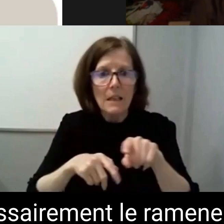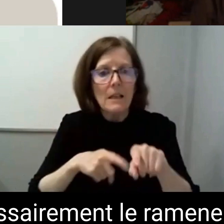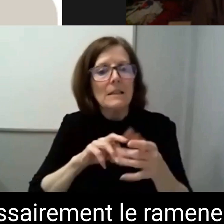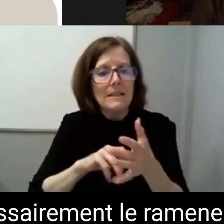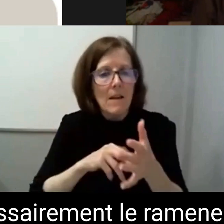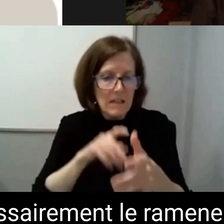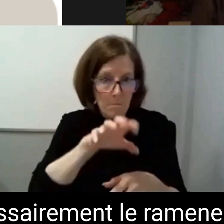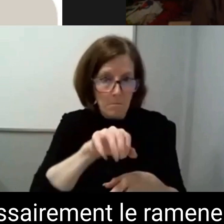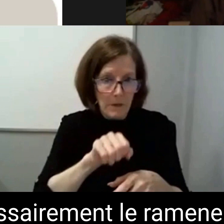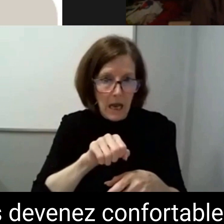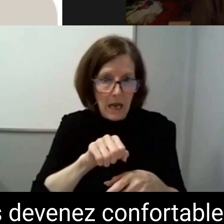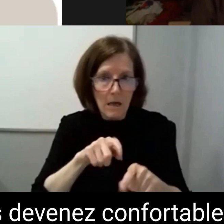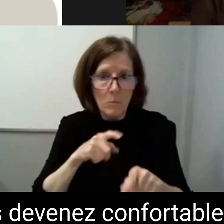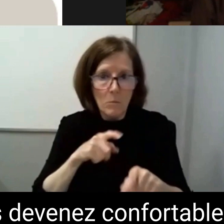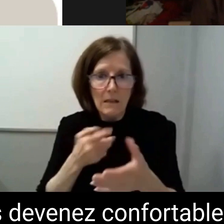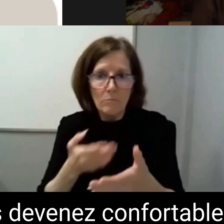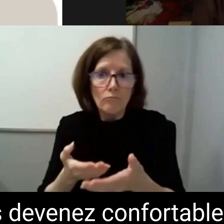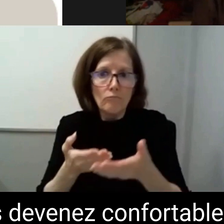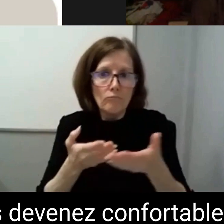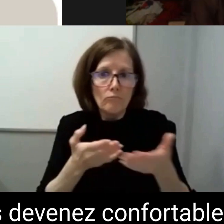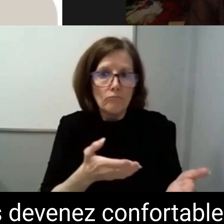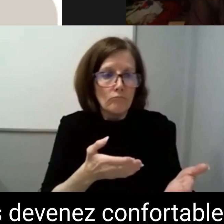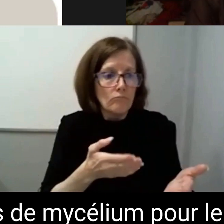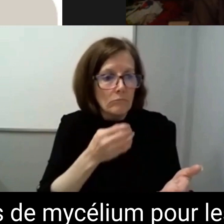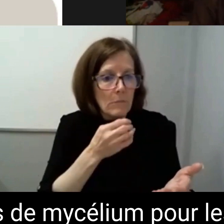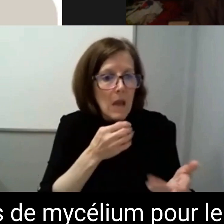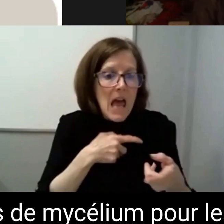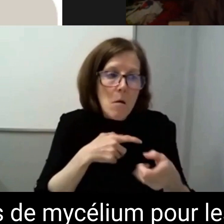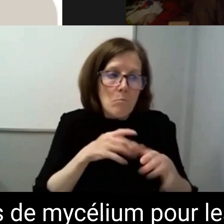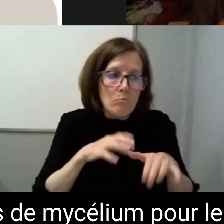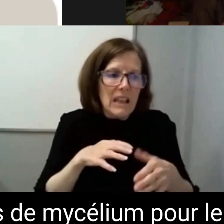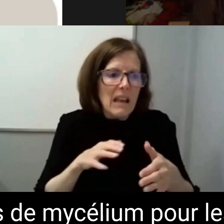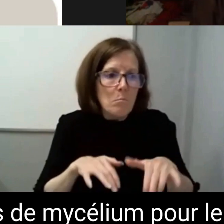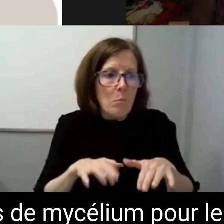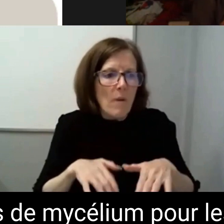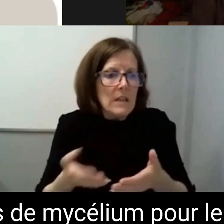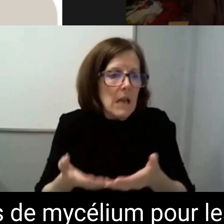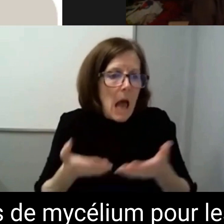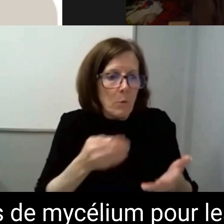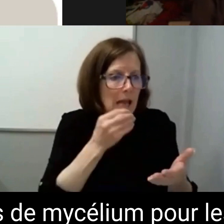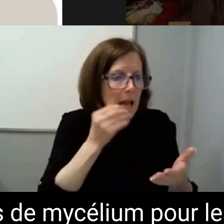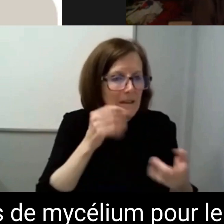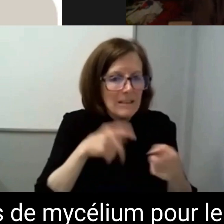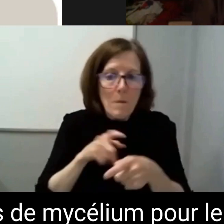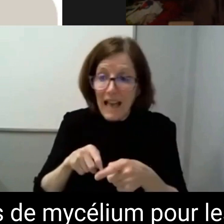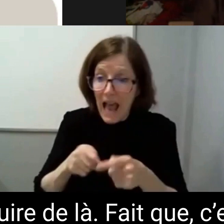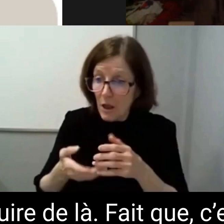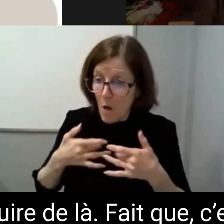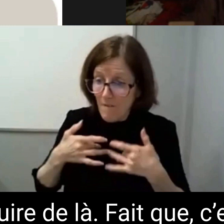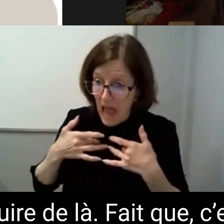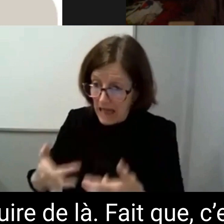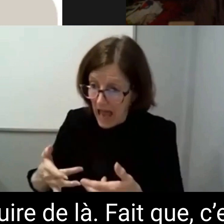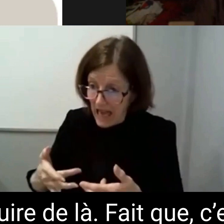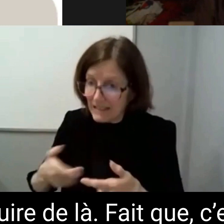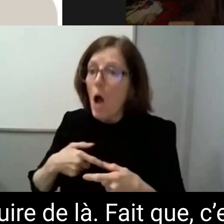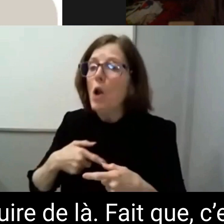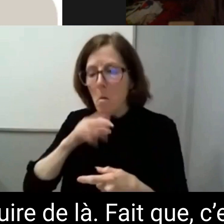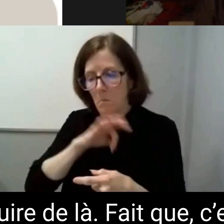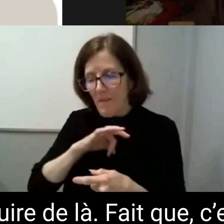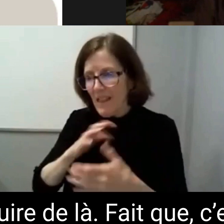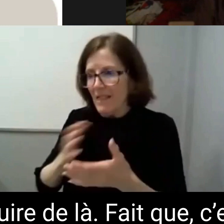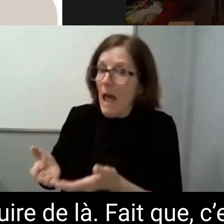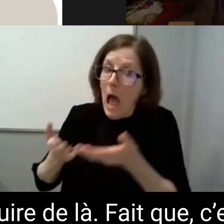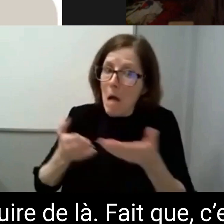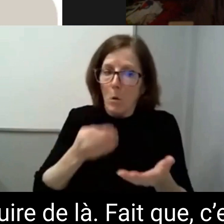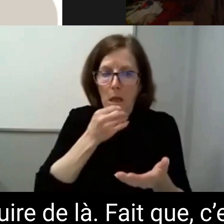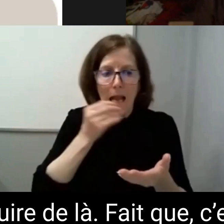le ramener chez vous. Puis à mesure que vous devenez confortable, peut-être prendre des petites parties de mycélium pour les ramener chez vous puis les reproduire de là.